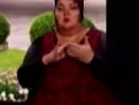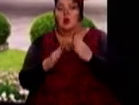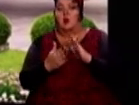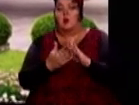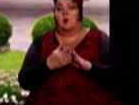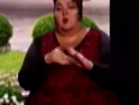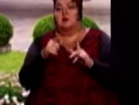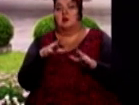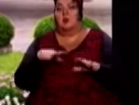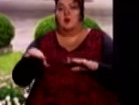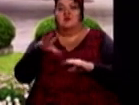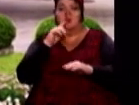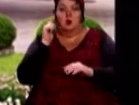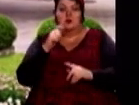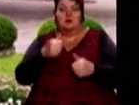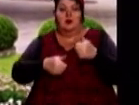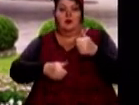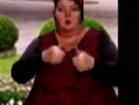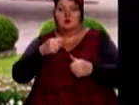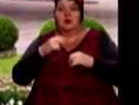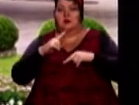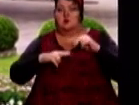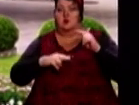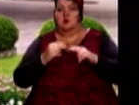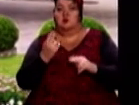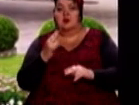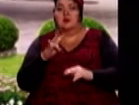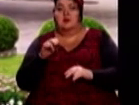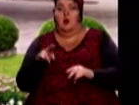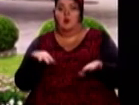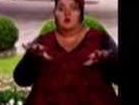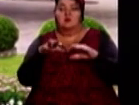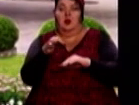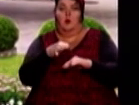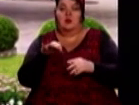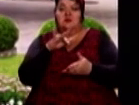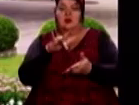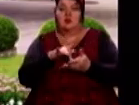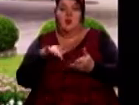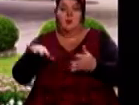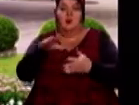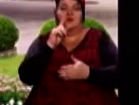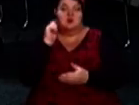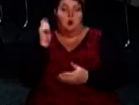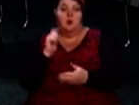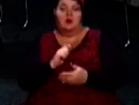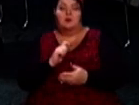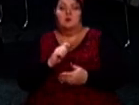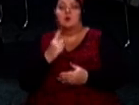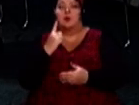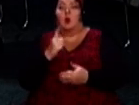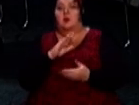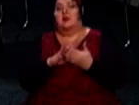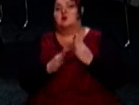а це був всеукраїнський конкурс на спорудження ЦНАПів у всіх обласних центрах по всій Україні, одна із